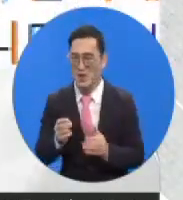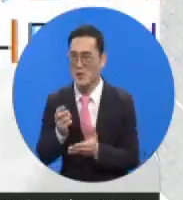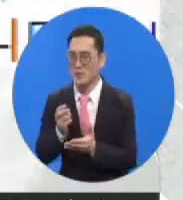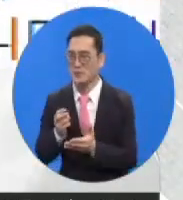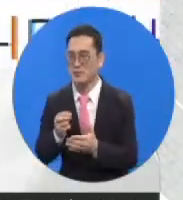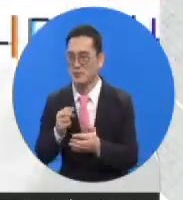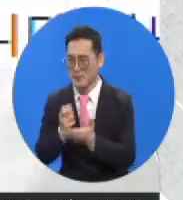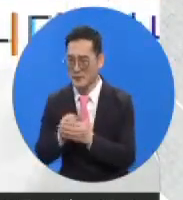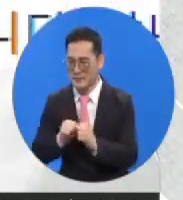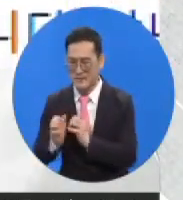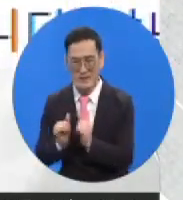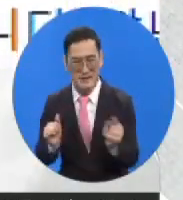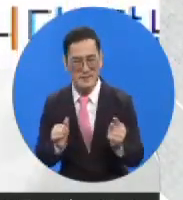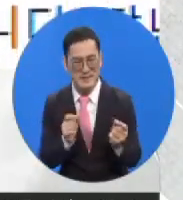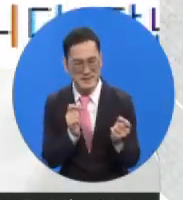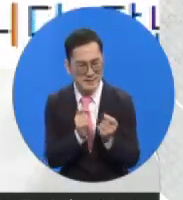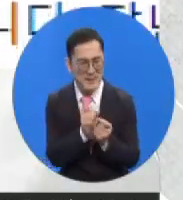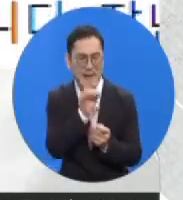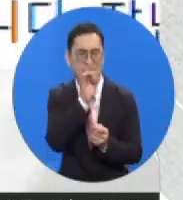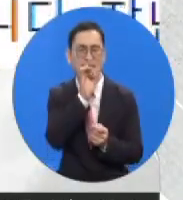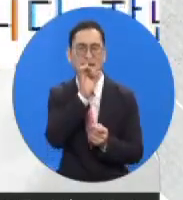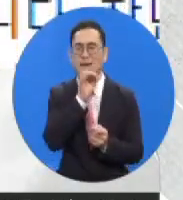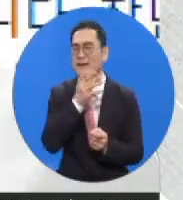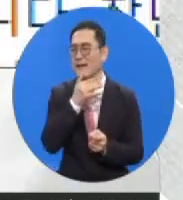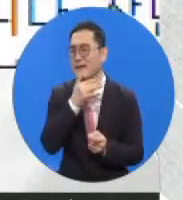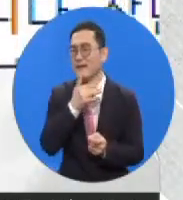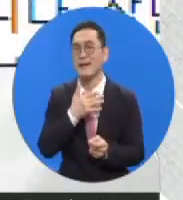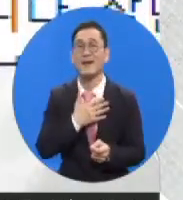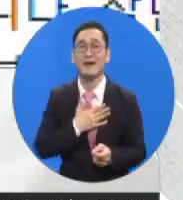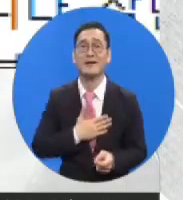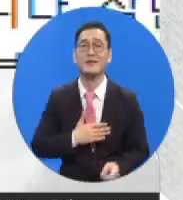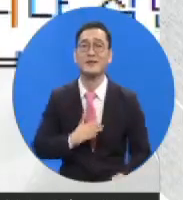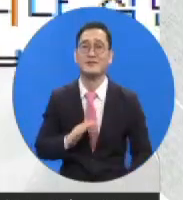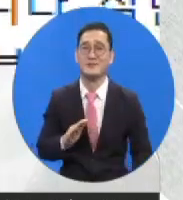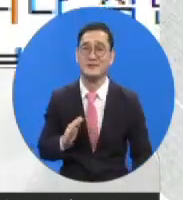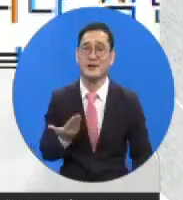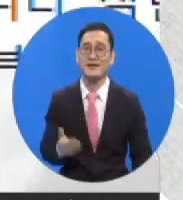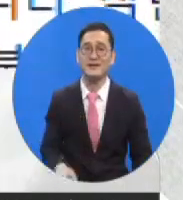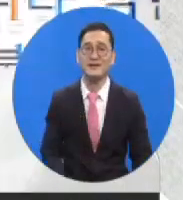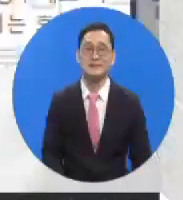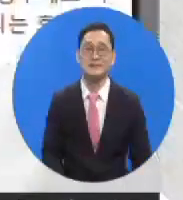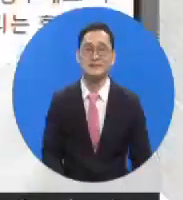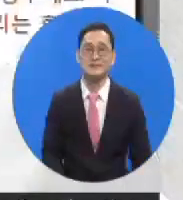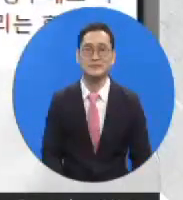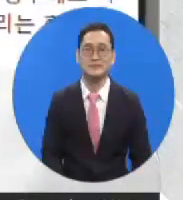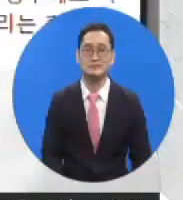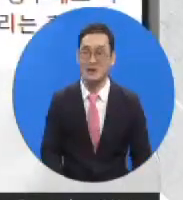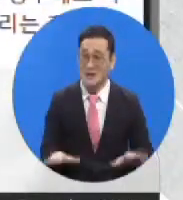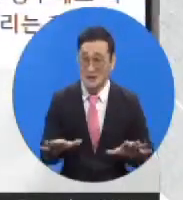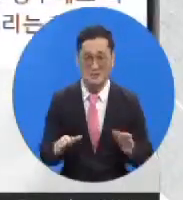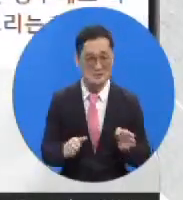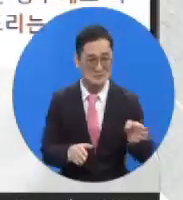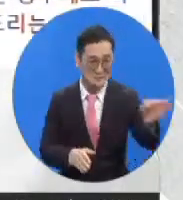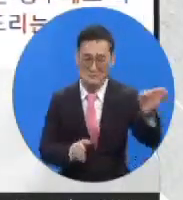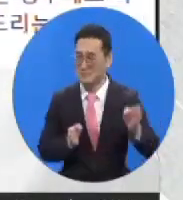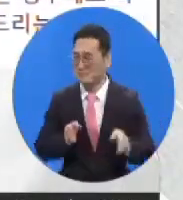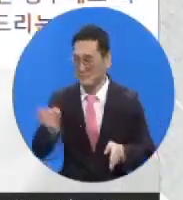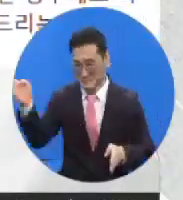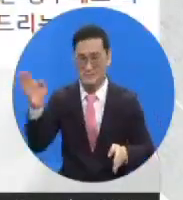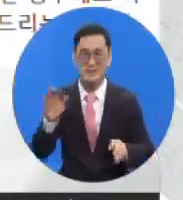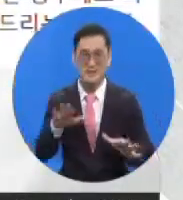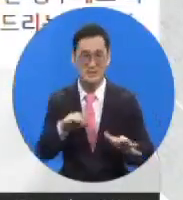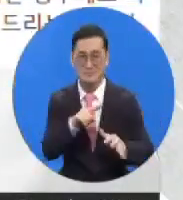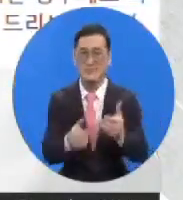다음부터 여러 가지 이제 서로 연락을 주고받으면서 인연을 쌓아왔던 건데, 이제 입장이 지금 완전히 달라진 거죠. 근데 사실